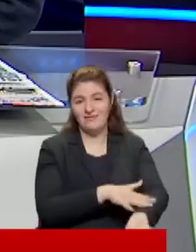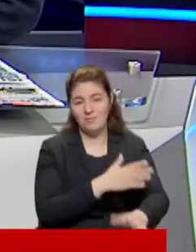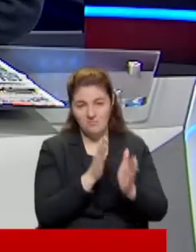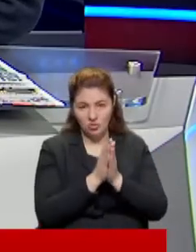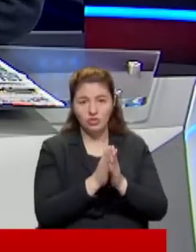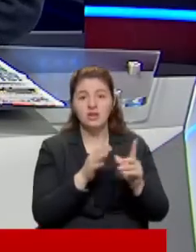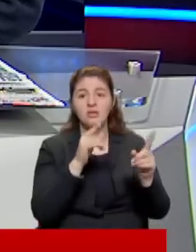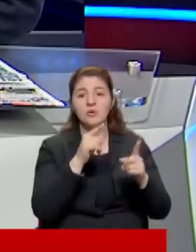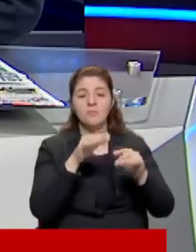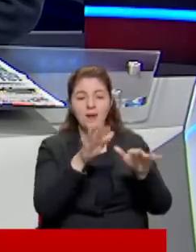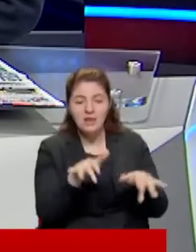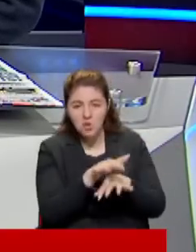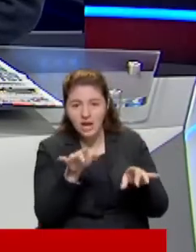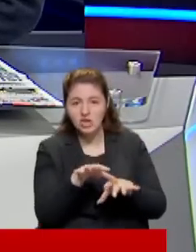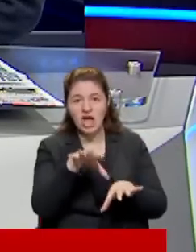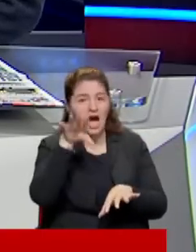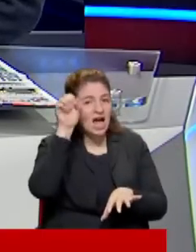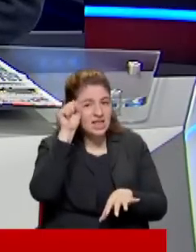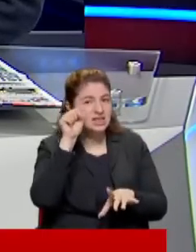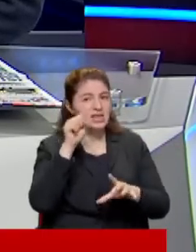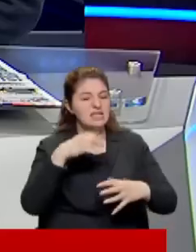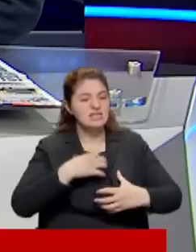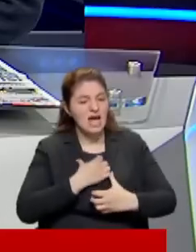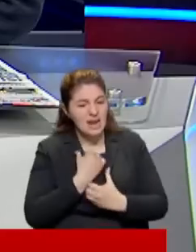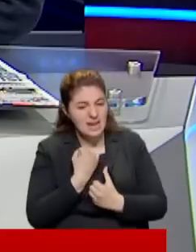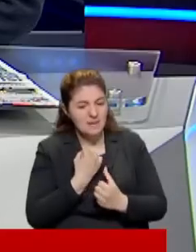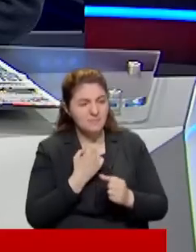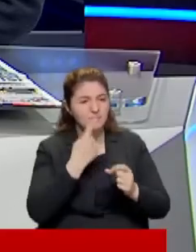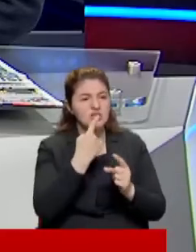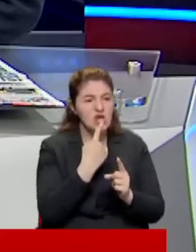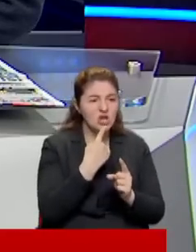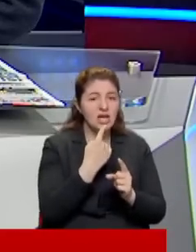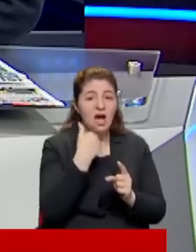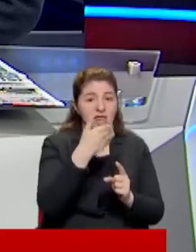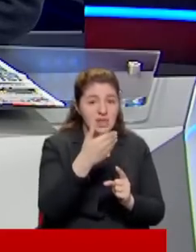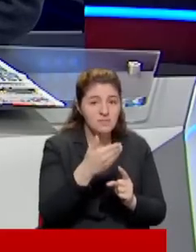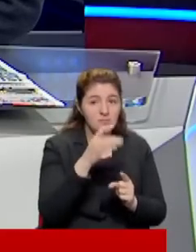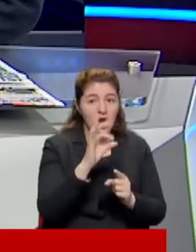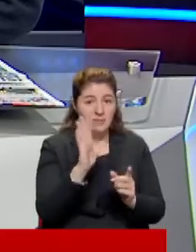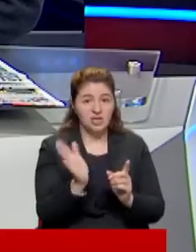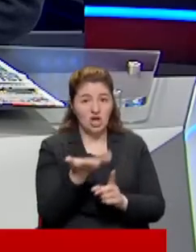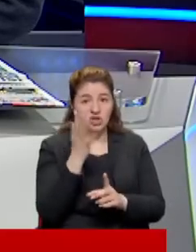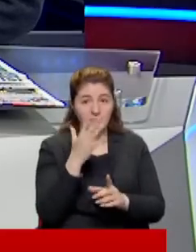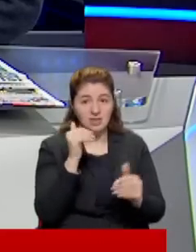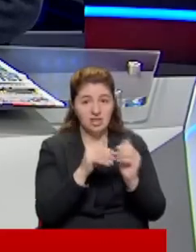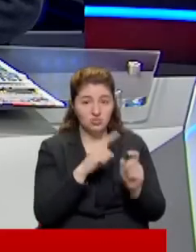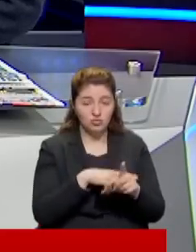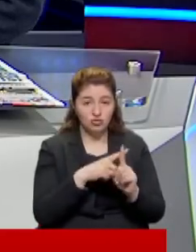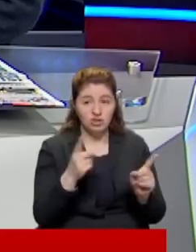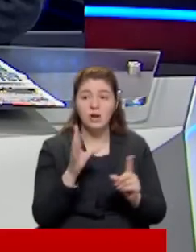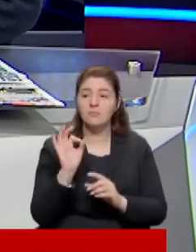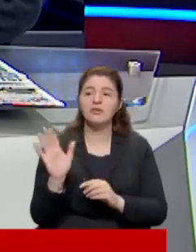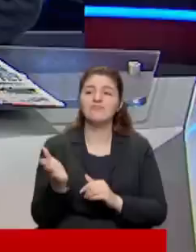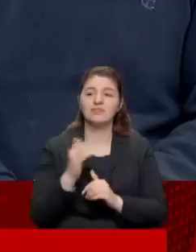görüşünüzü de merak ediyorum. Manipülasyon, algı, gerilim odaklı bir söz, bir dil. Böyle mi geçecek acaba seçim süreci?